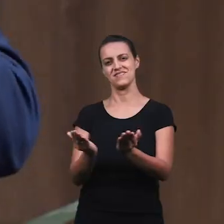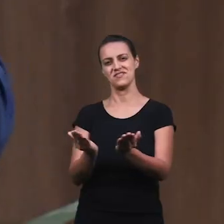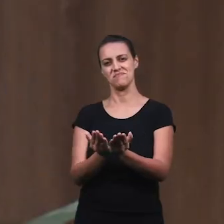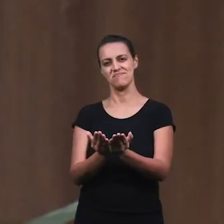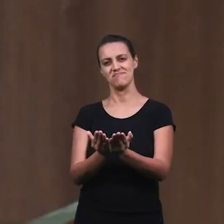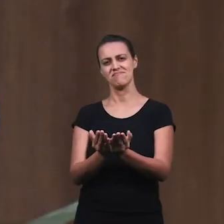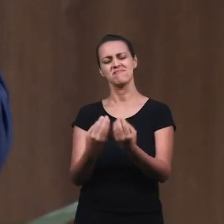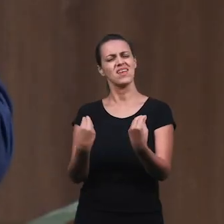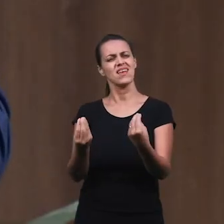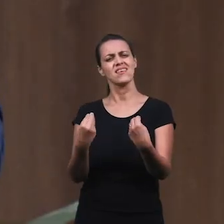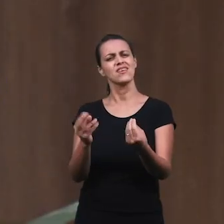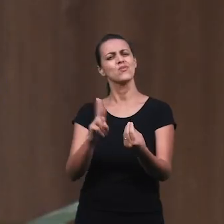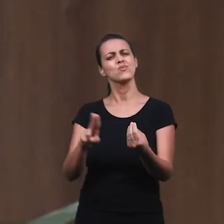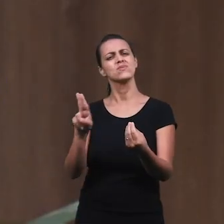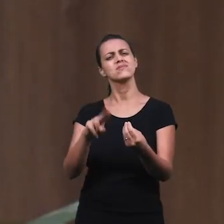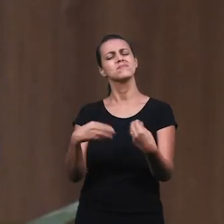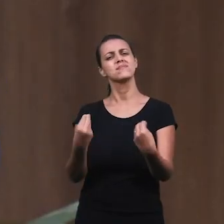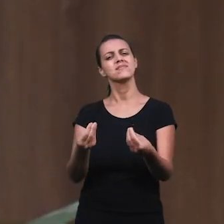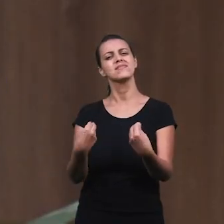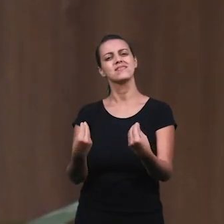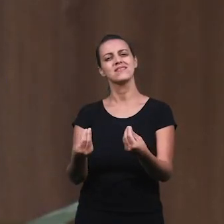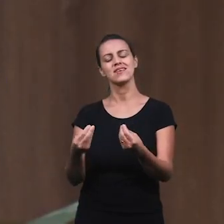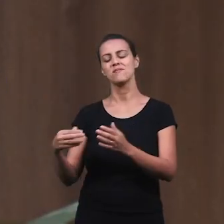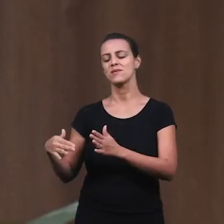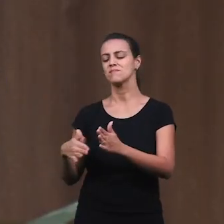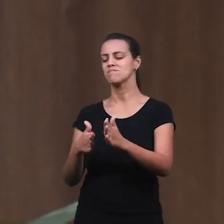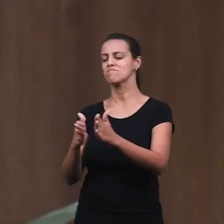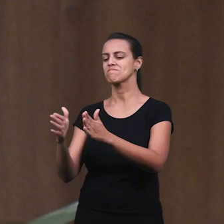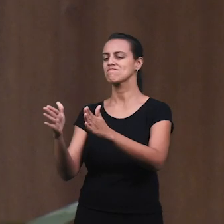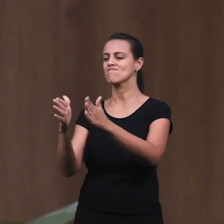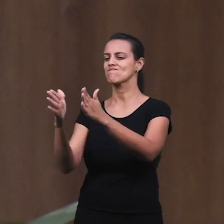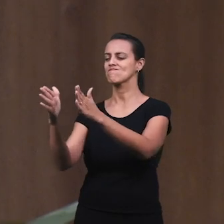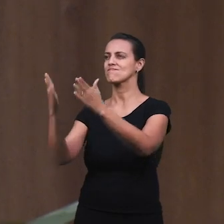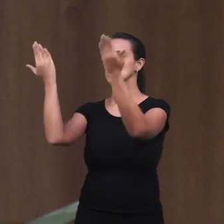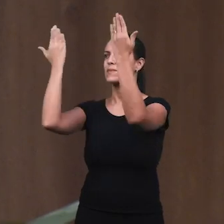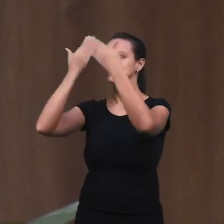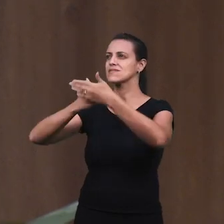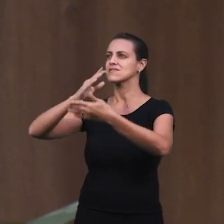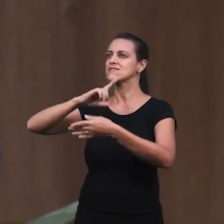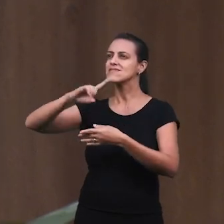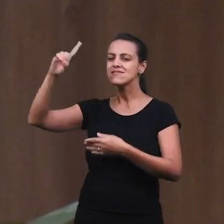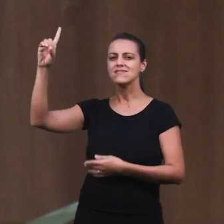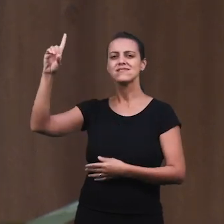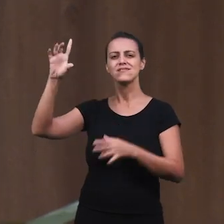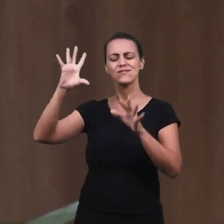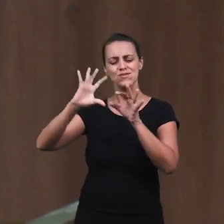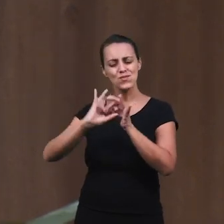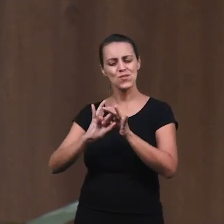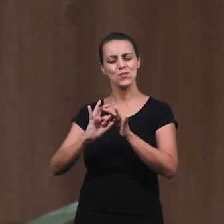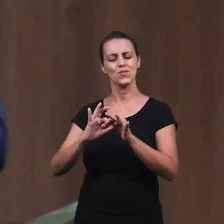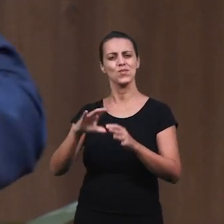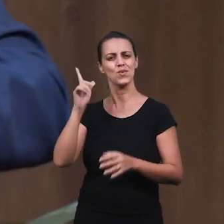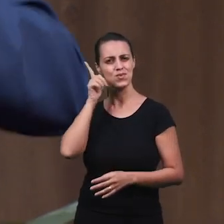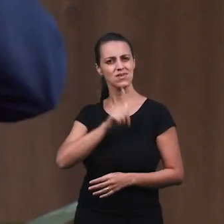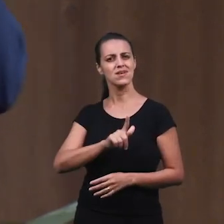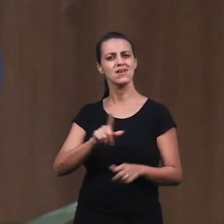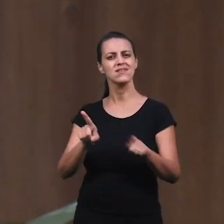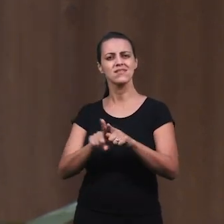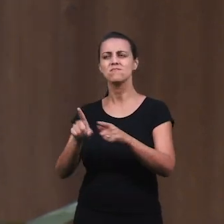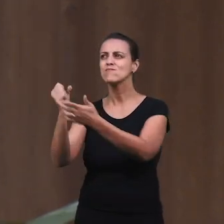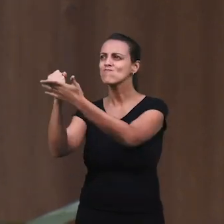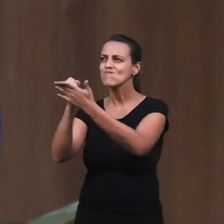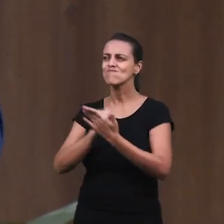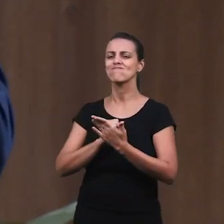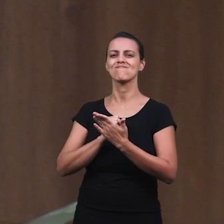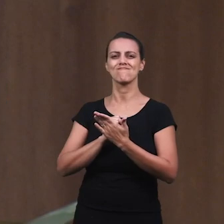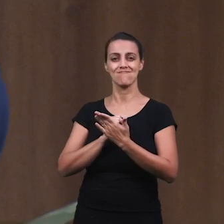marcher dans la présence de Dieu, puisse avoir la communion, puisse avoir le secours et puisse même prendre des décisions